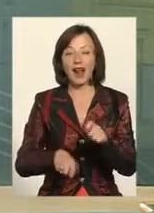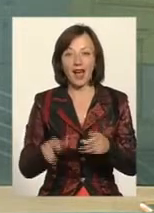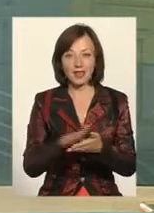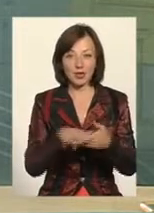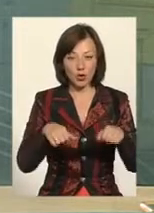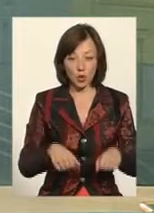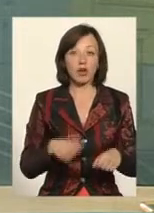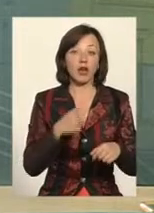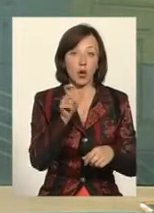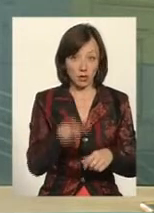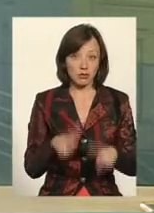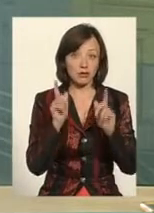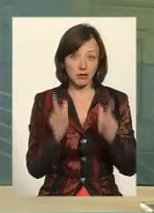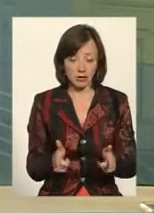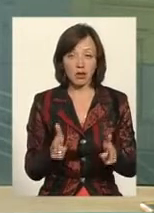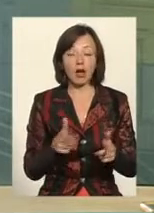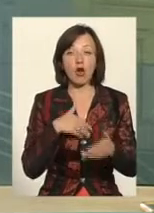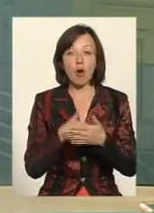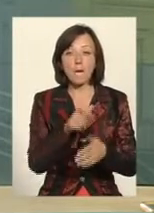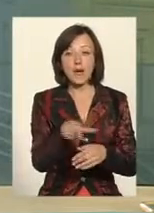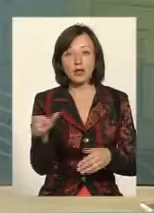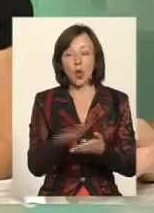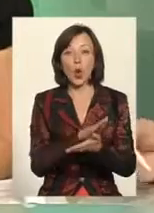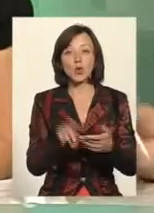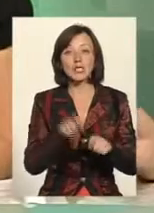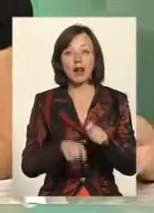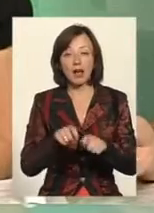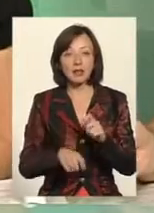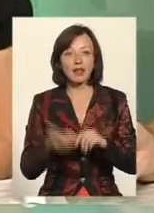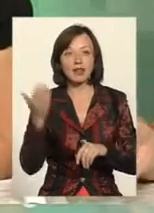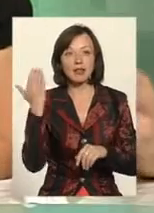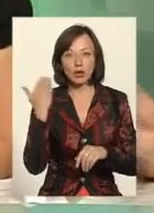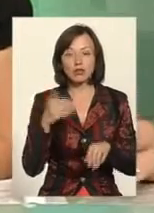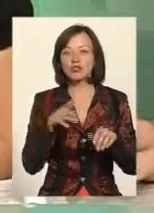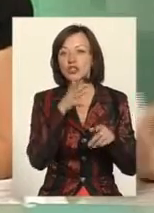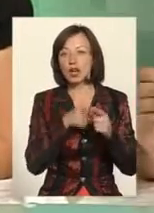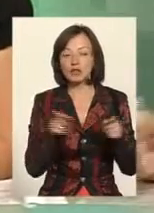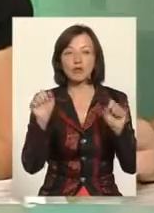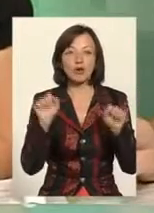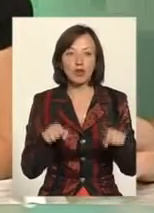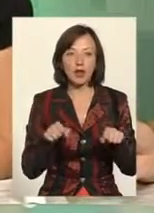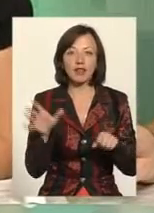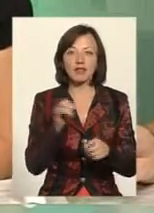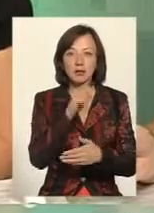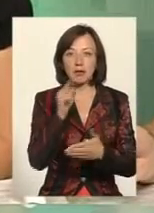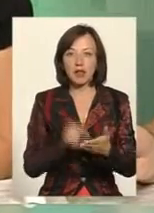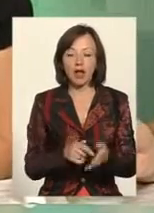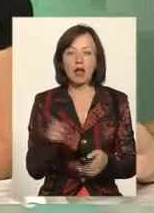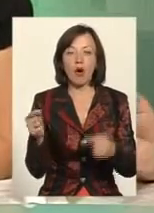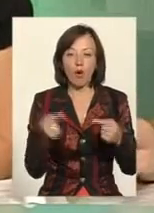зголосилася, написала заяву, пройшла прозору люстрацію. Так, на той час не могли. На всі питання дала конкретні